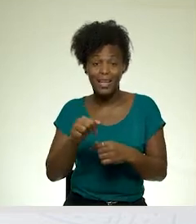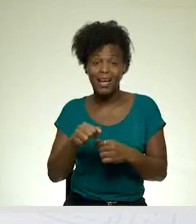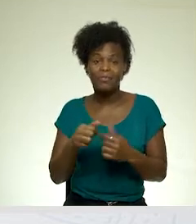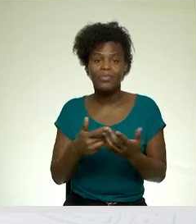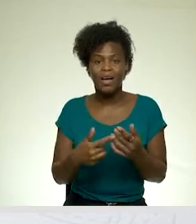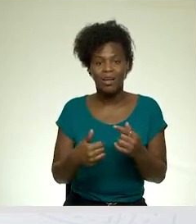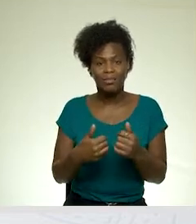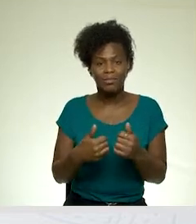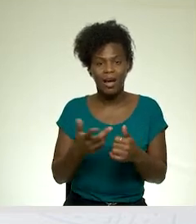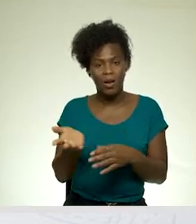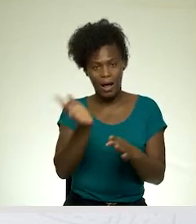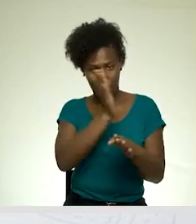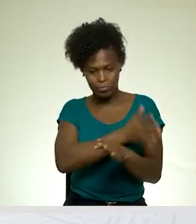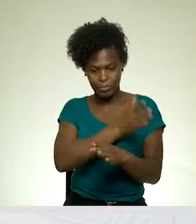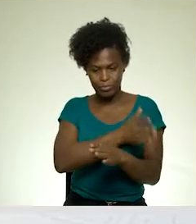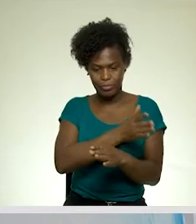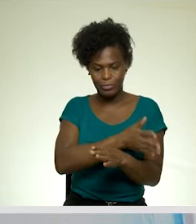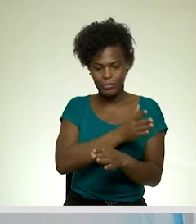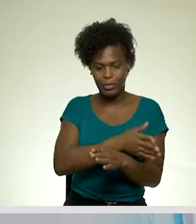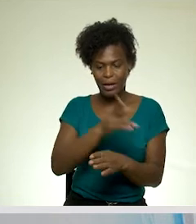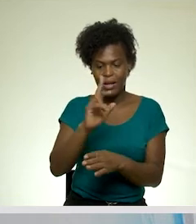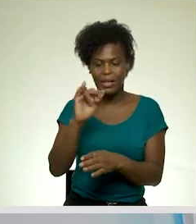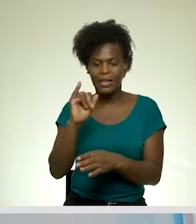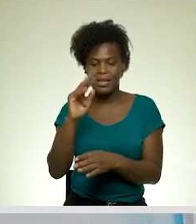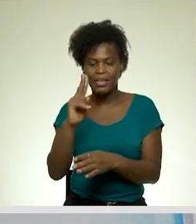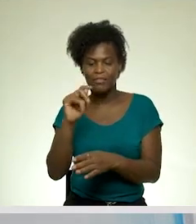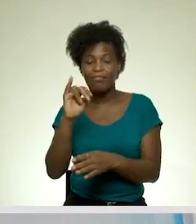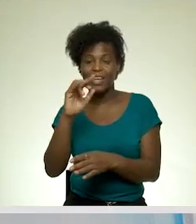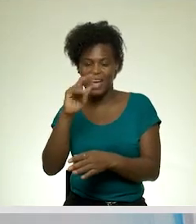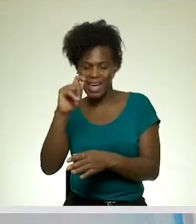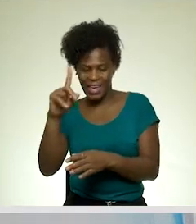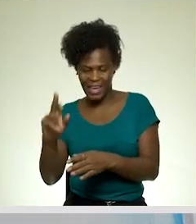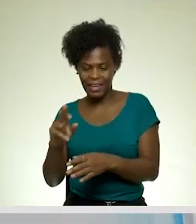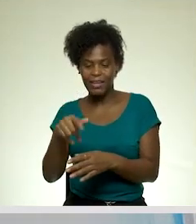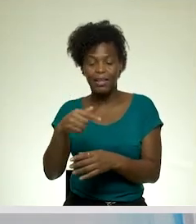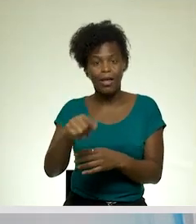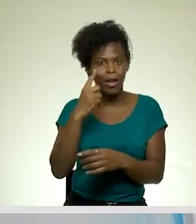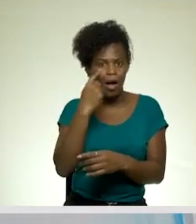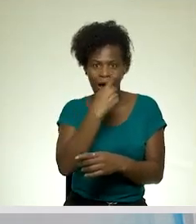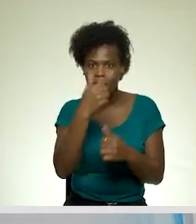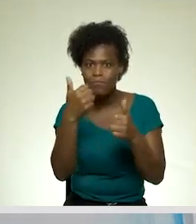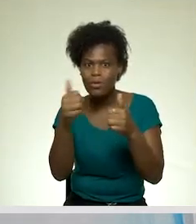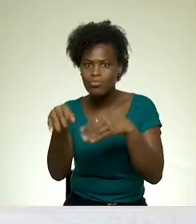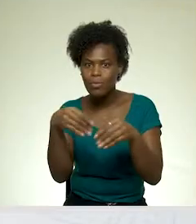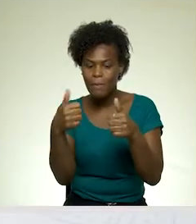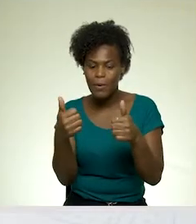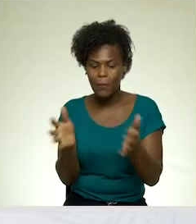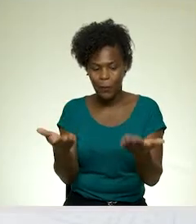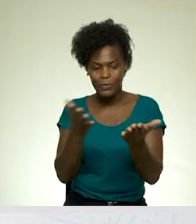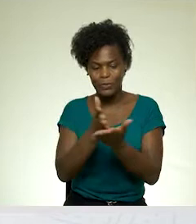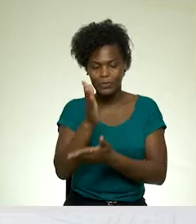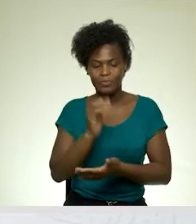est situé à côté de la rivière. Tu as de très bons yeux. Très bien joué, on continue.